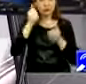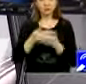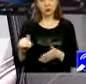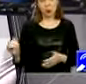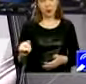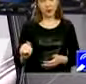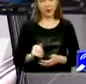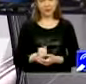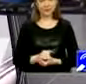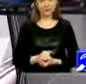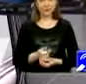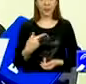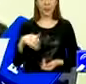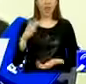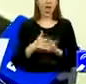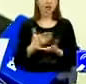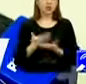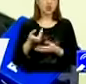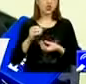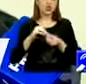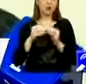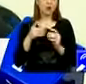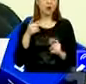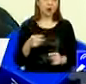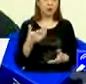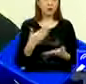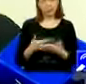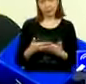mici. A fost această problemă deoarece